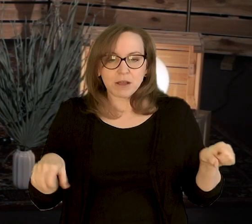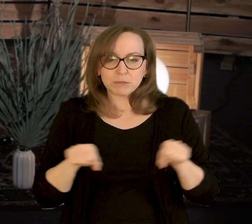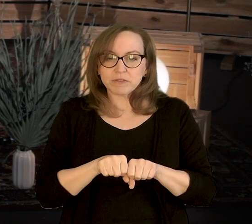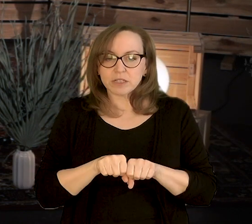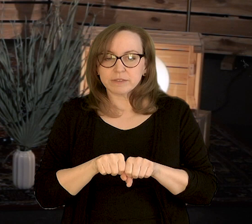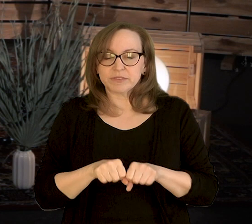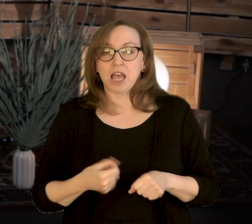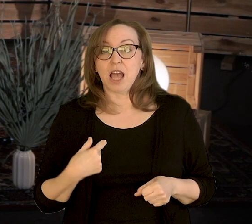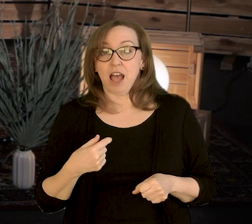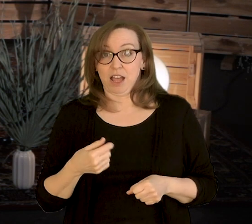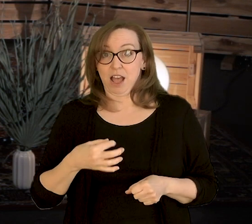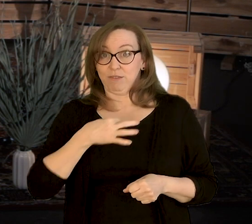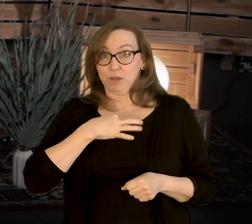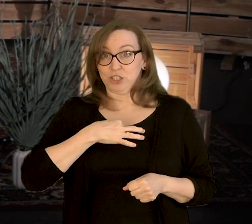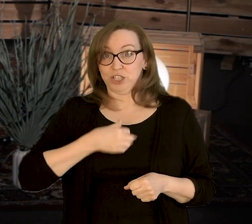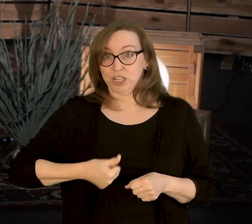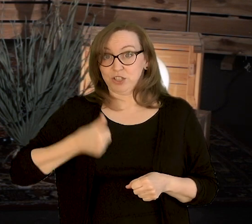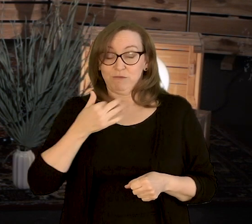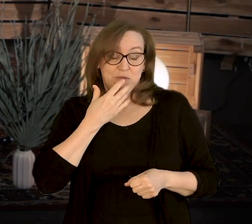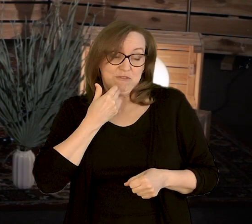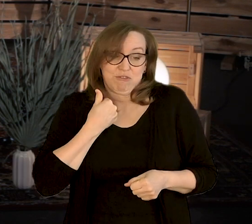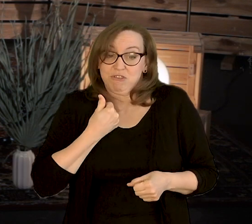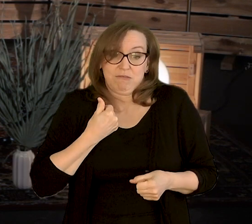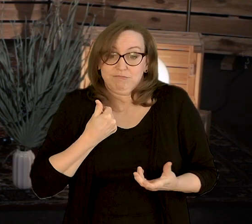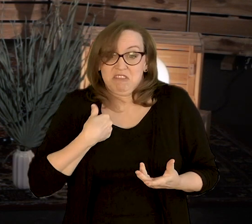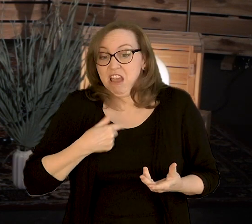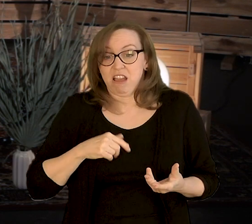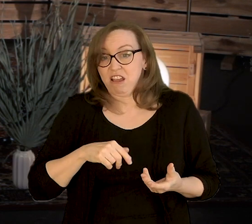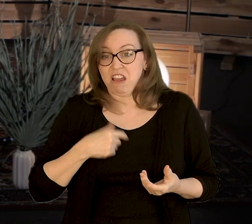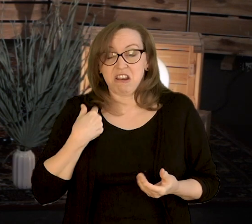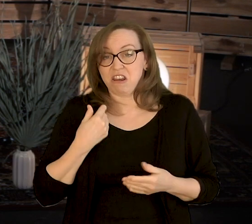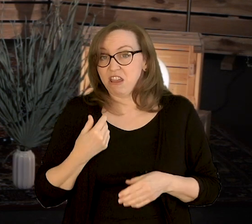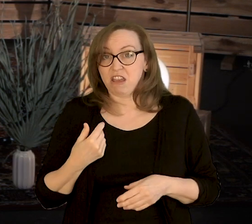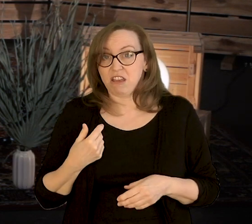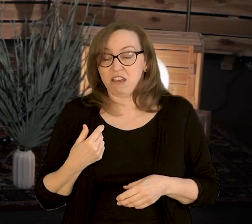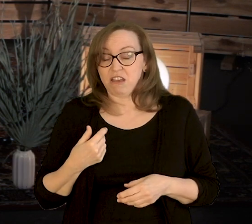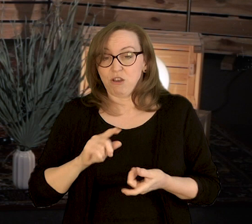oszukałem. Otrzymaliście to, na co się umówiliśmy.